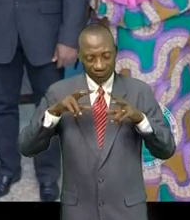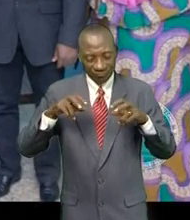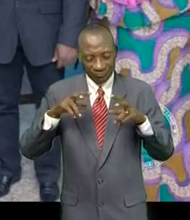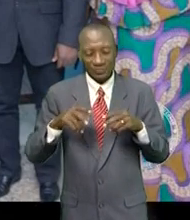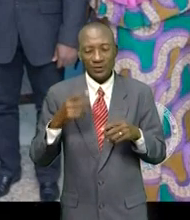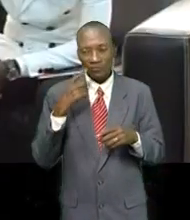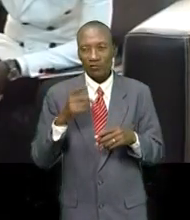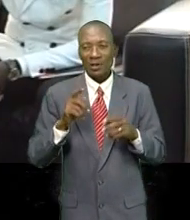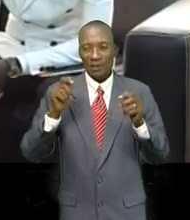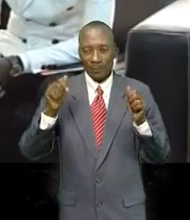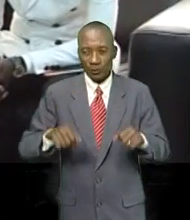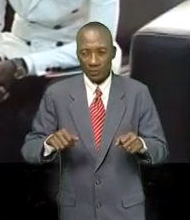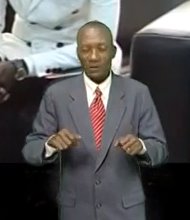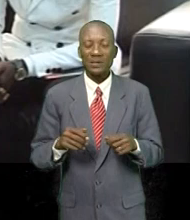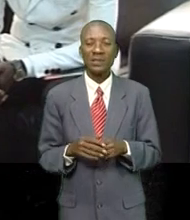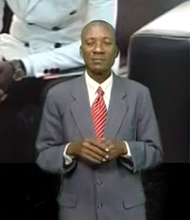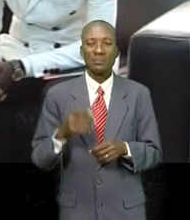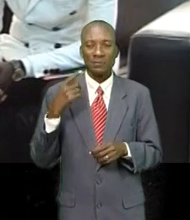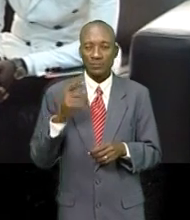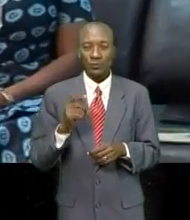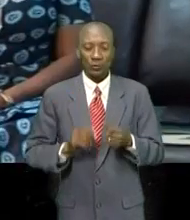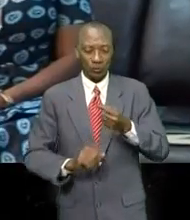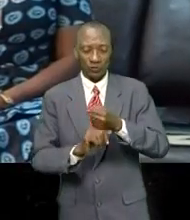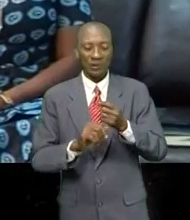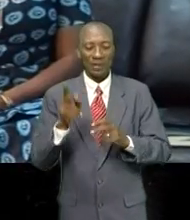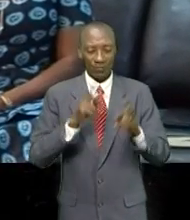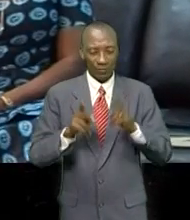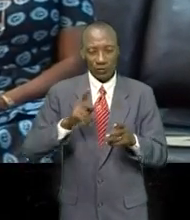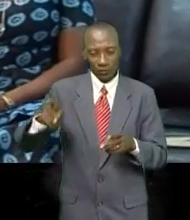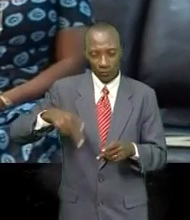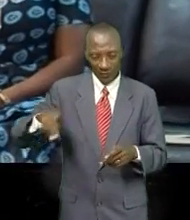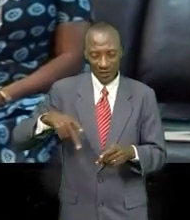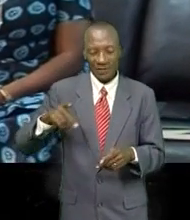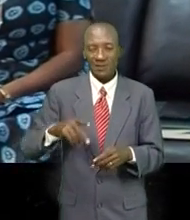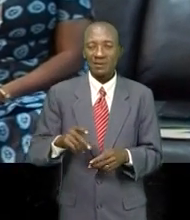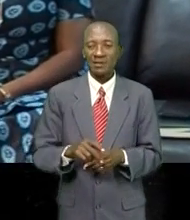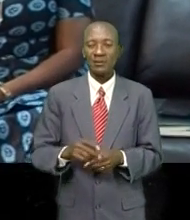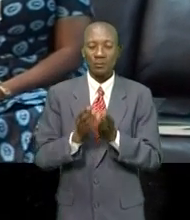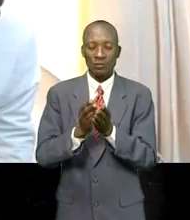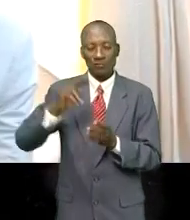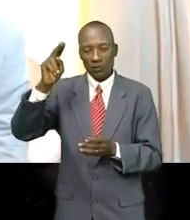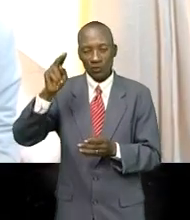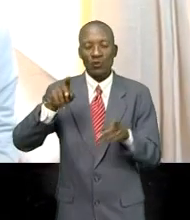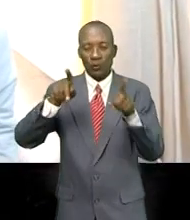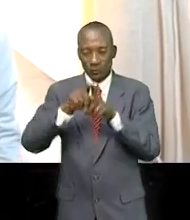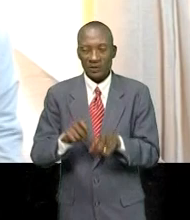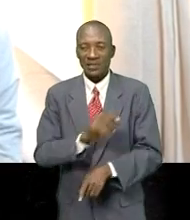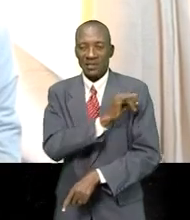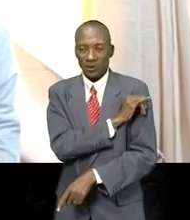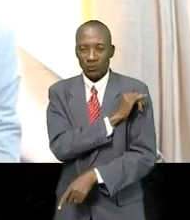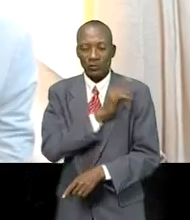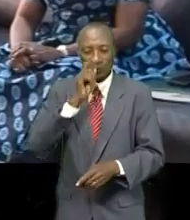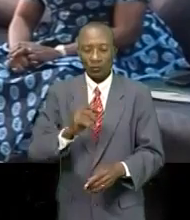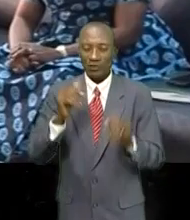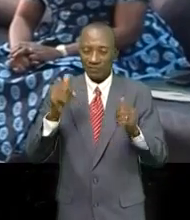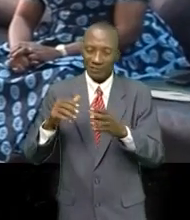les consciences et interpeller les populations de ces deux provinces, le Nord Kivu et l'Ituri bien sûr, à se souder les coudes en vue de soutenir